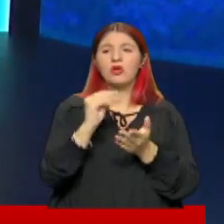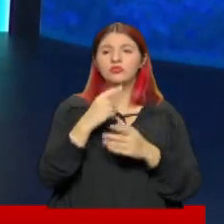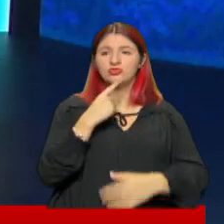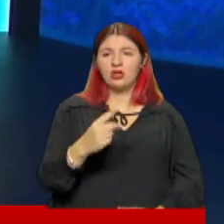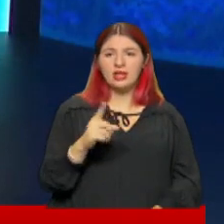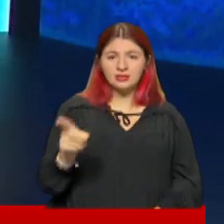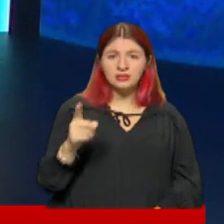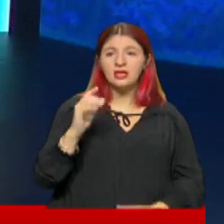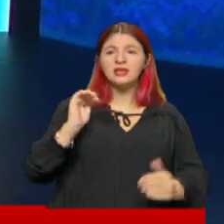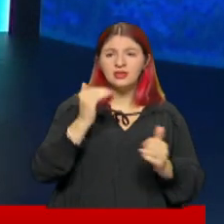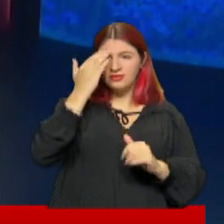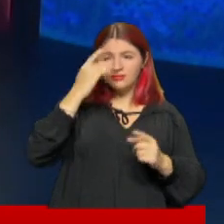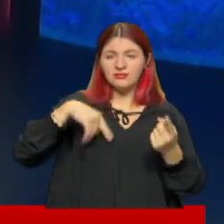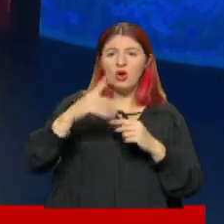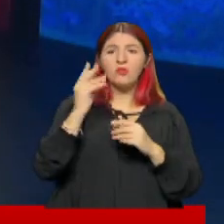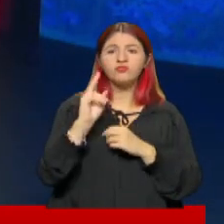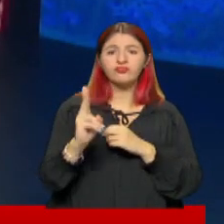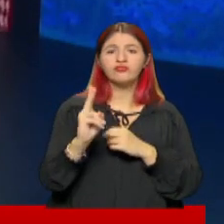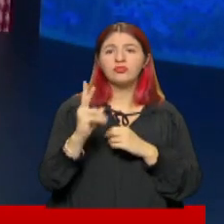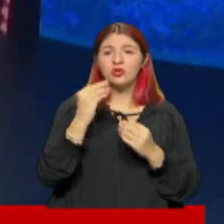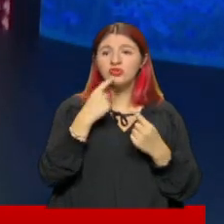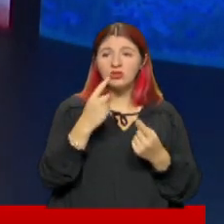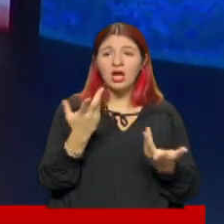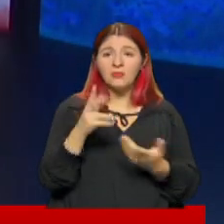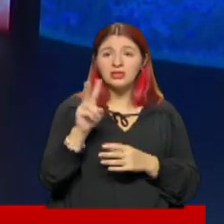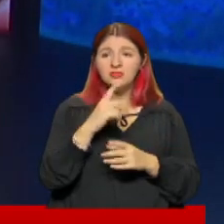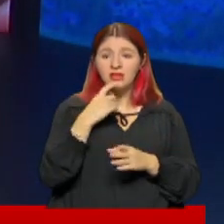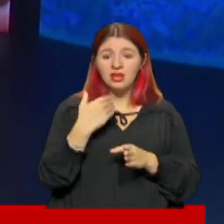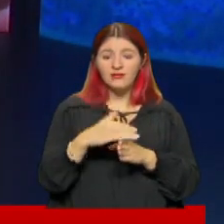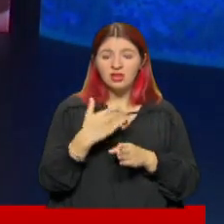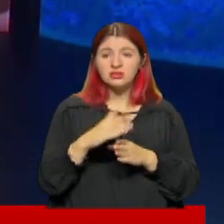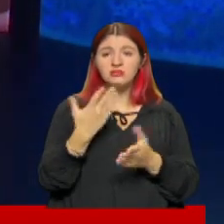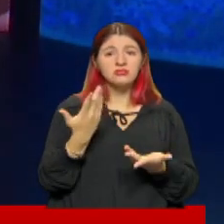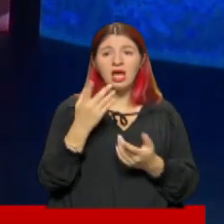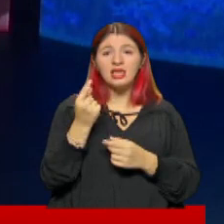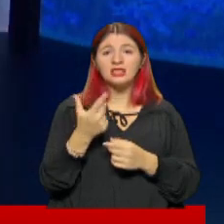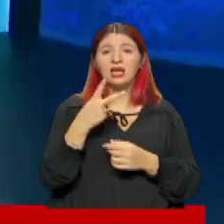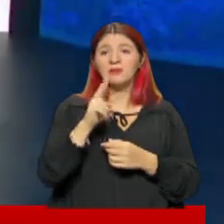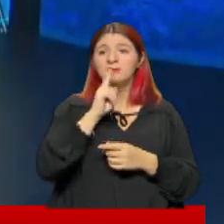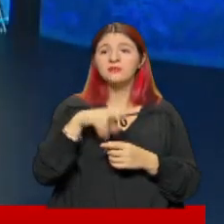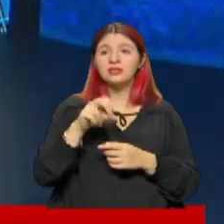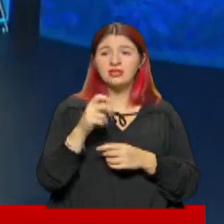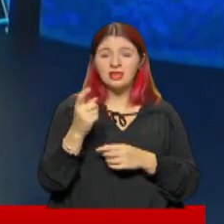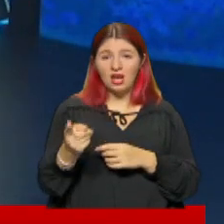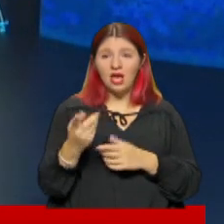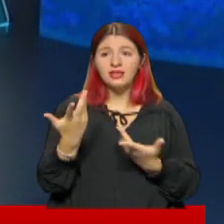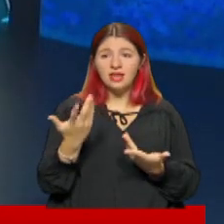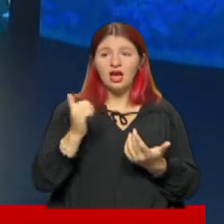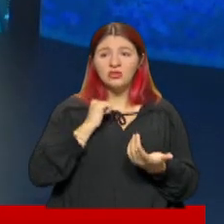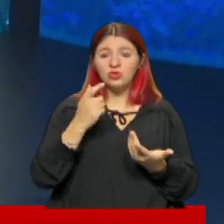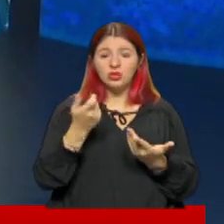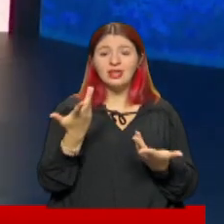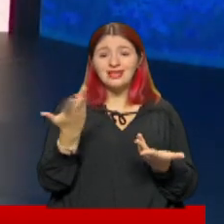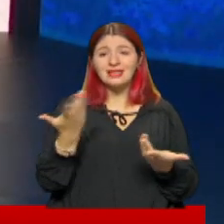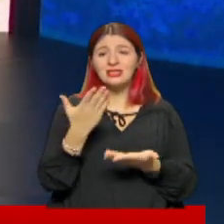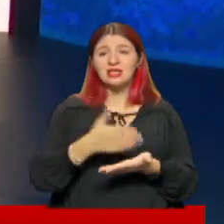olduğunu söyledi dar gelirlilere yönelik ol bu söylenmişti ama 20 yıl vadeli taksitlerine Nazlı 2280 lira yani